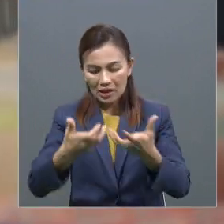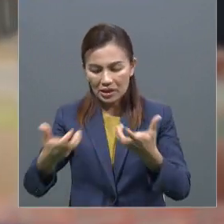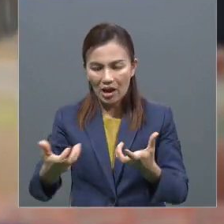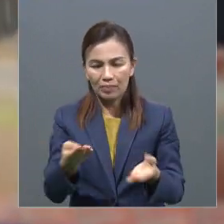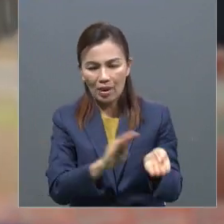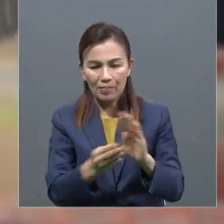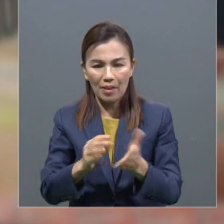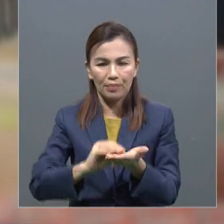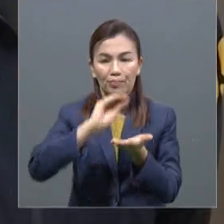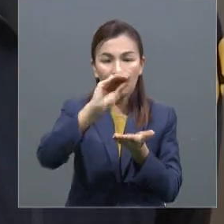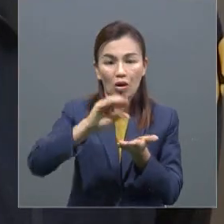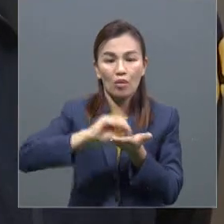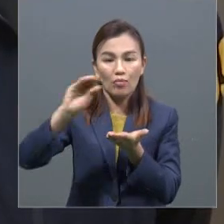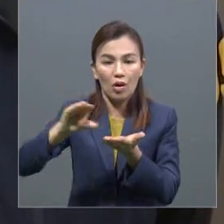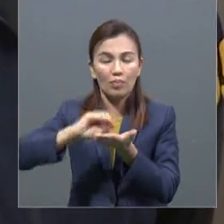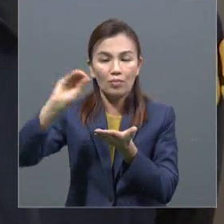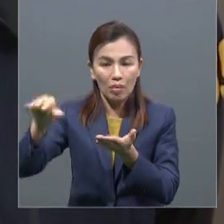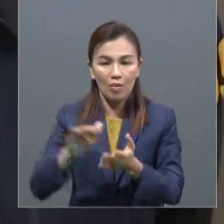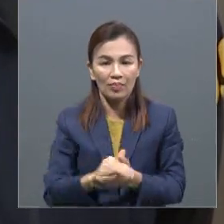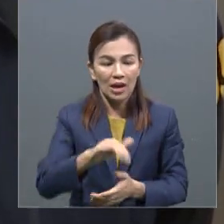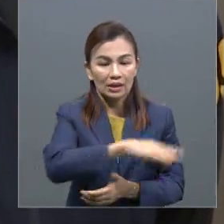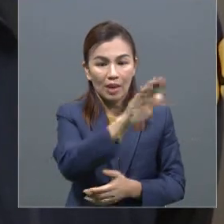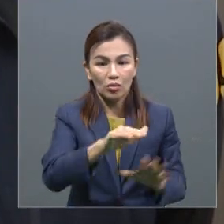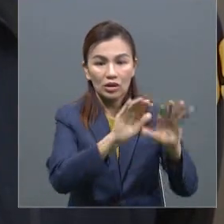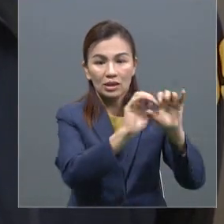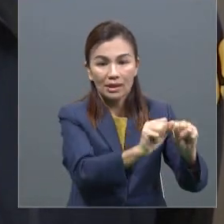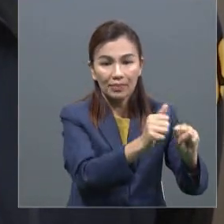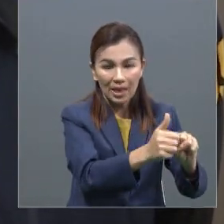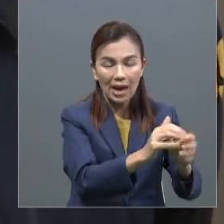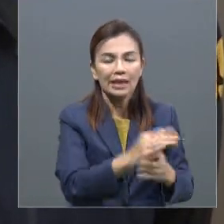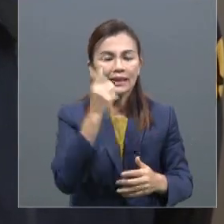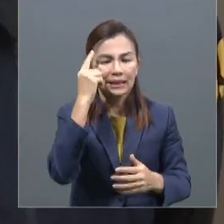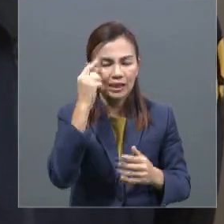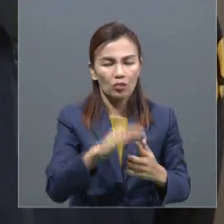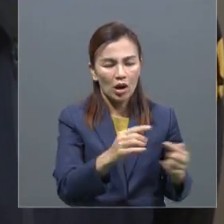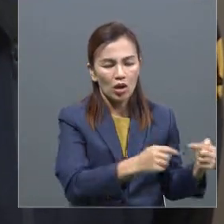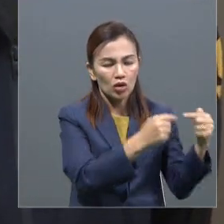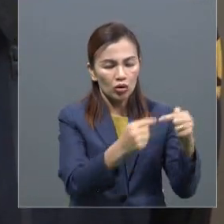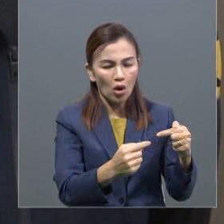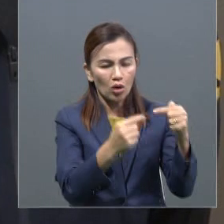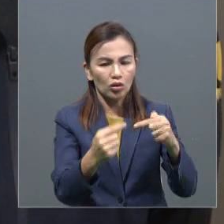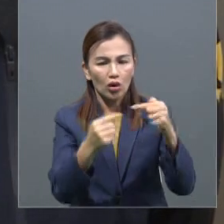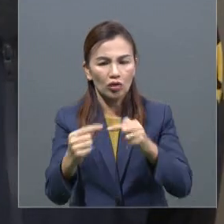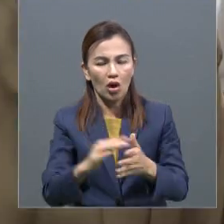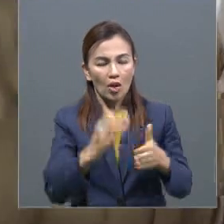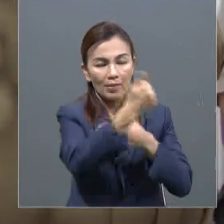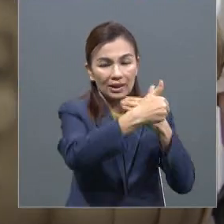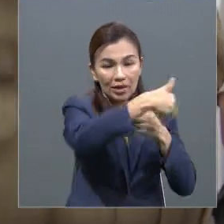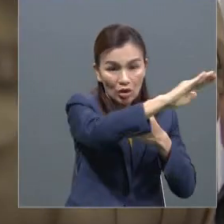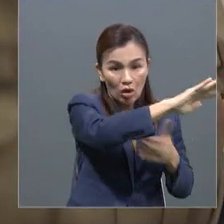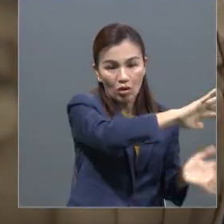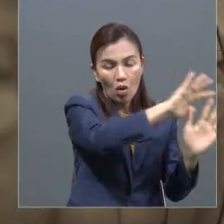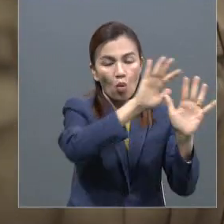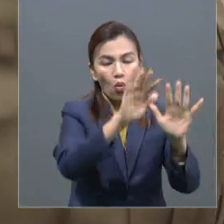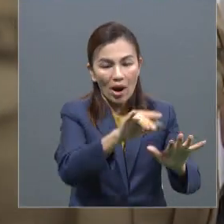คะสำหรับบุหรี่ไฟฟ้าที่จับได้ล็อตนี้คาดว่าน่าจะเป็นการส่งต่อกันมาเป็นทอดๆจากประเทศเพื่อนบ้านแล้วก็เอามาพักไว้ในโกดัง